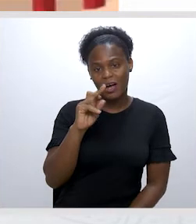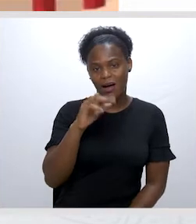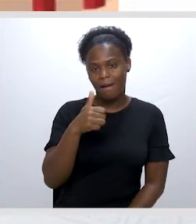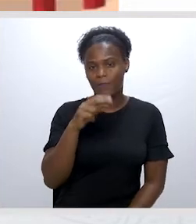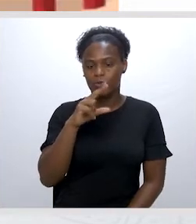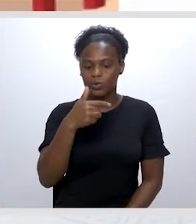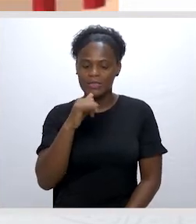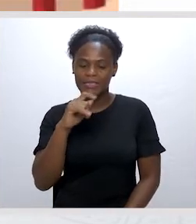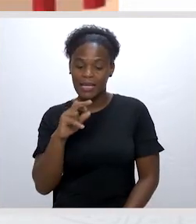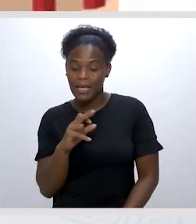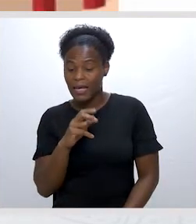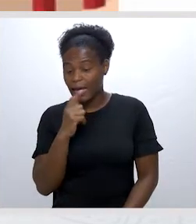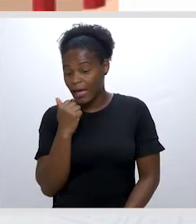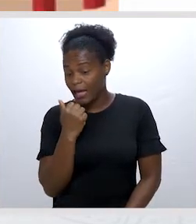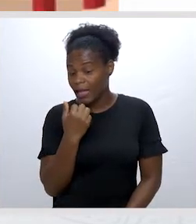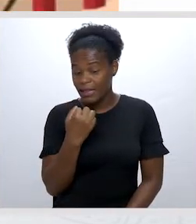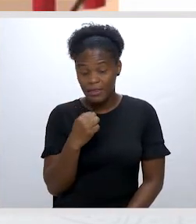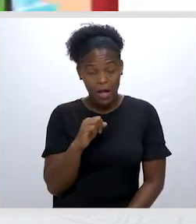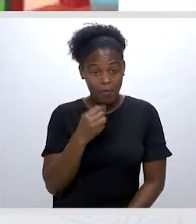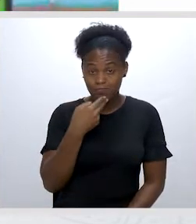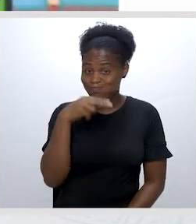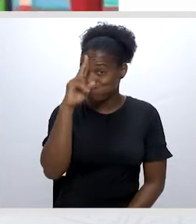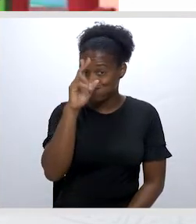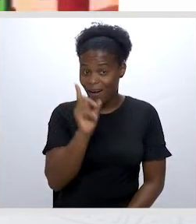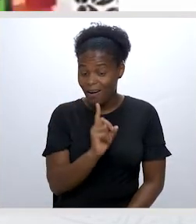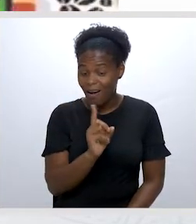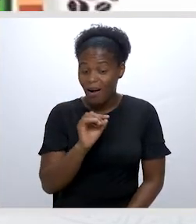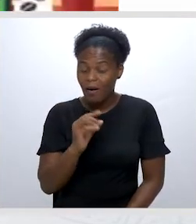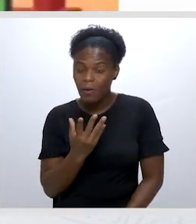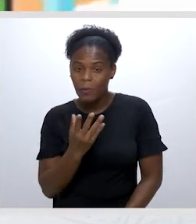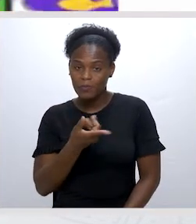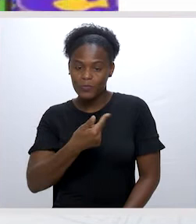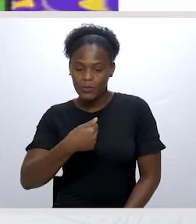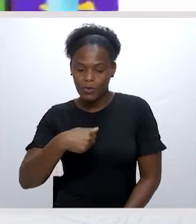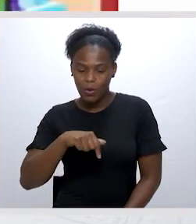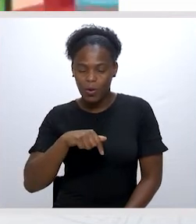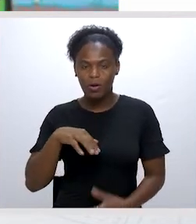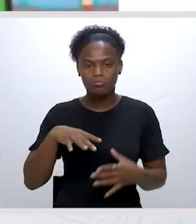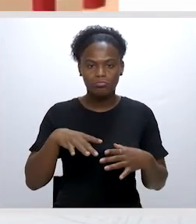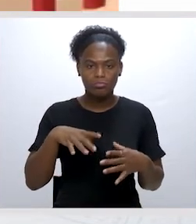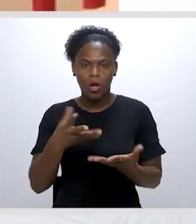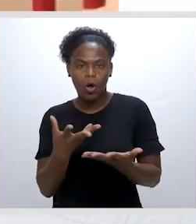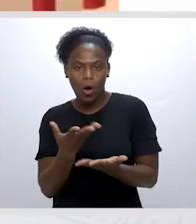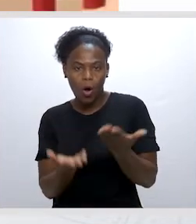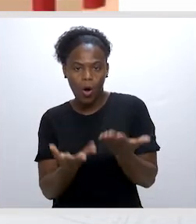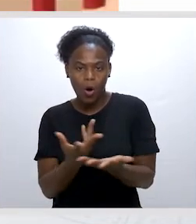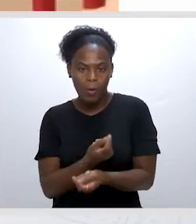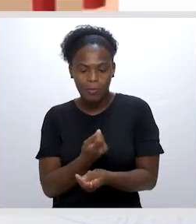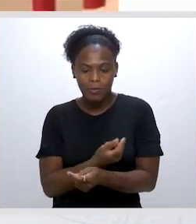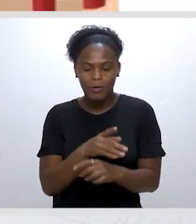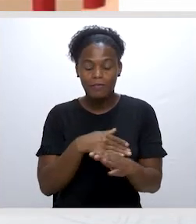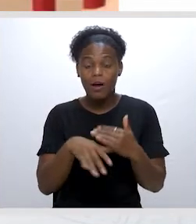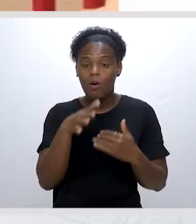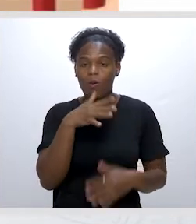Il ne faut pas se tromper quand on fait les courses, c'est la